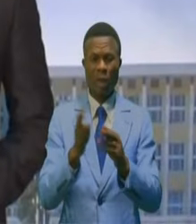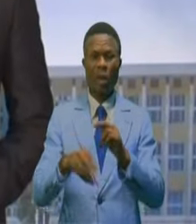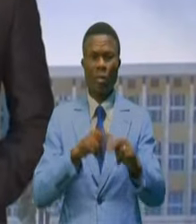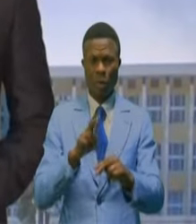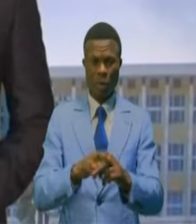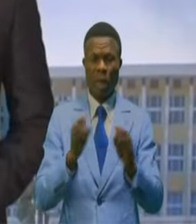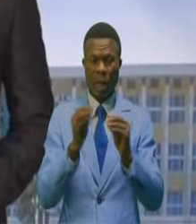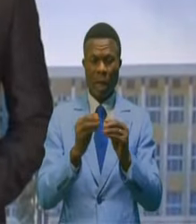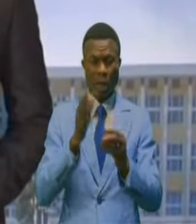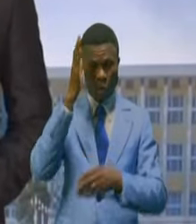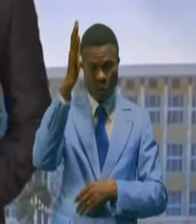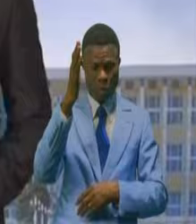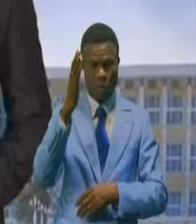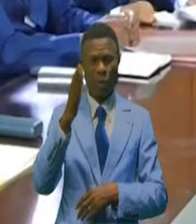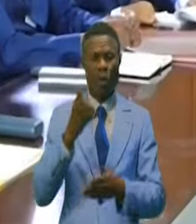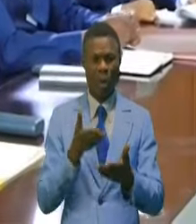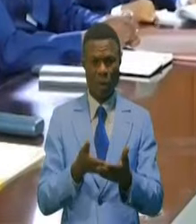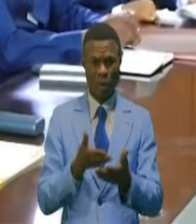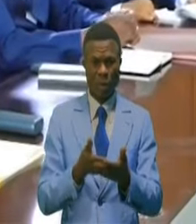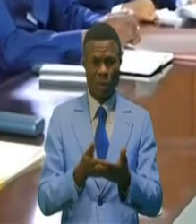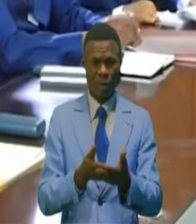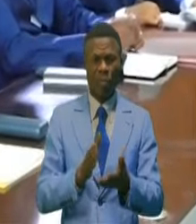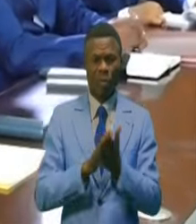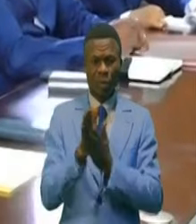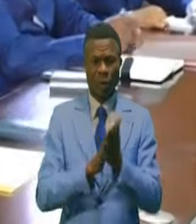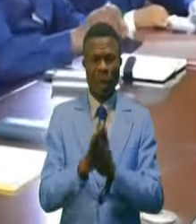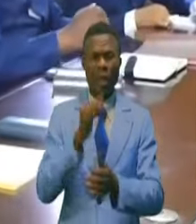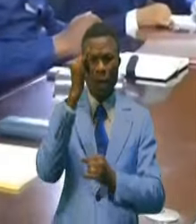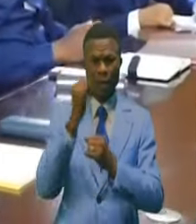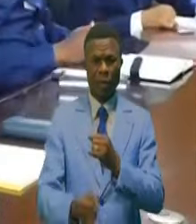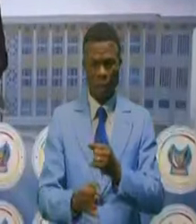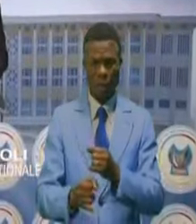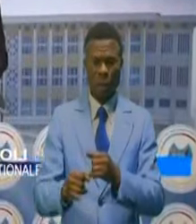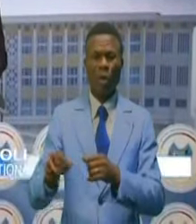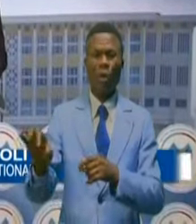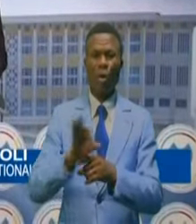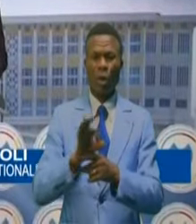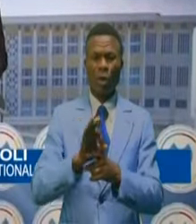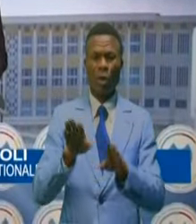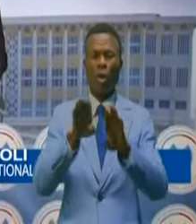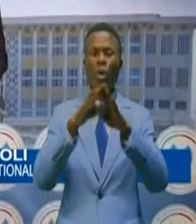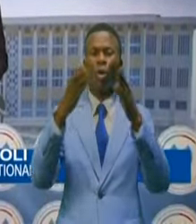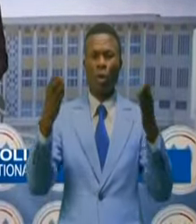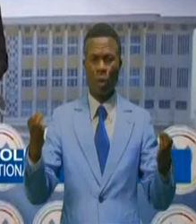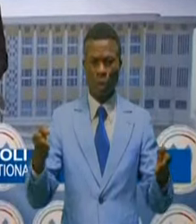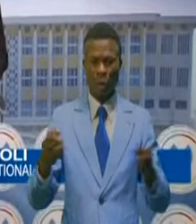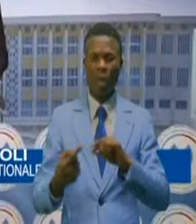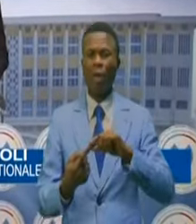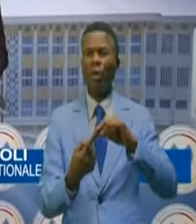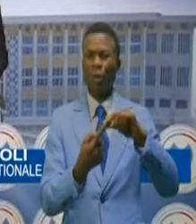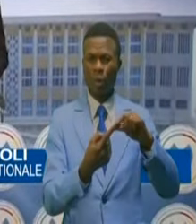Cette plénière va donc consacrer la fin de la session inaugurale